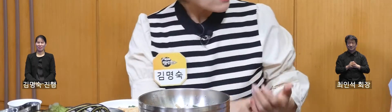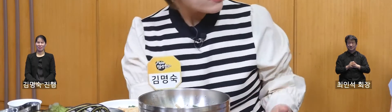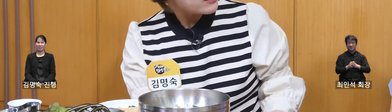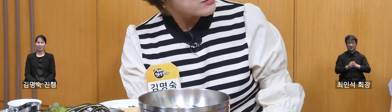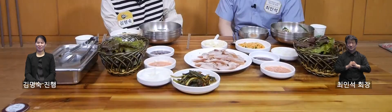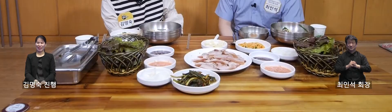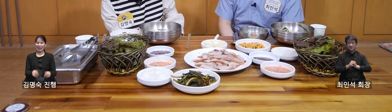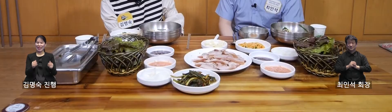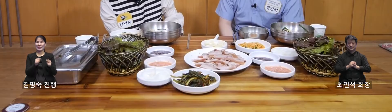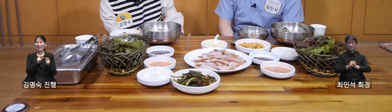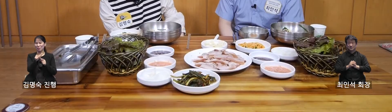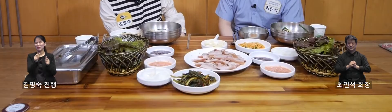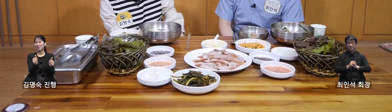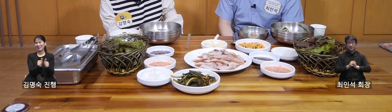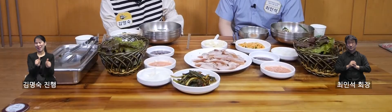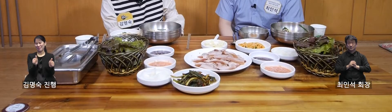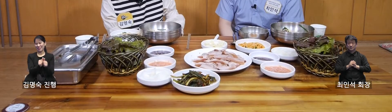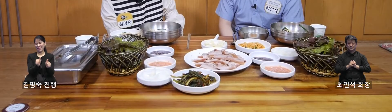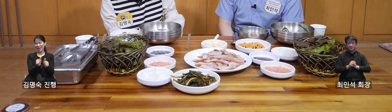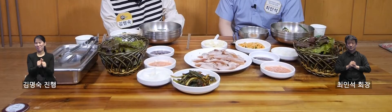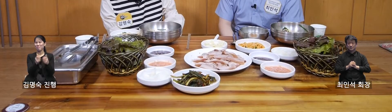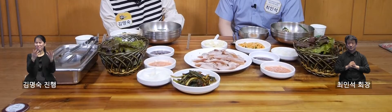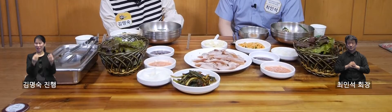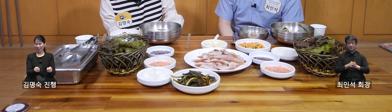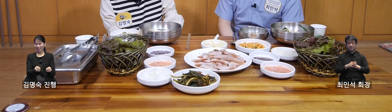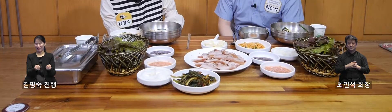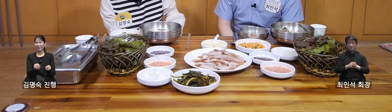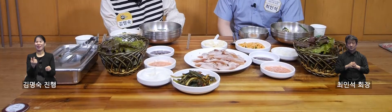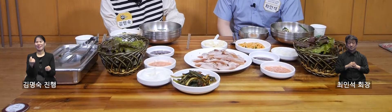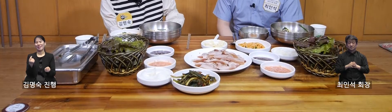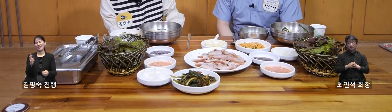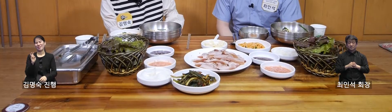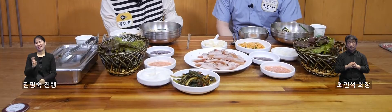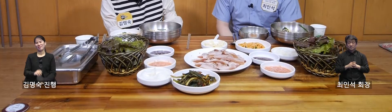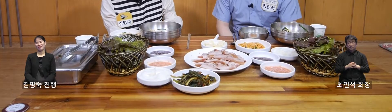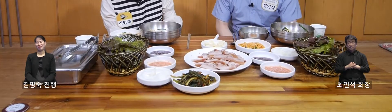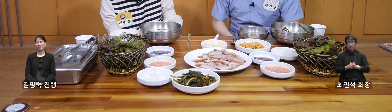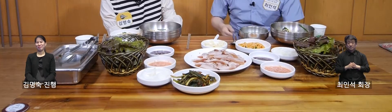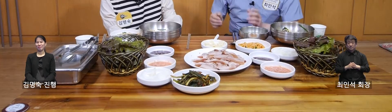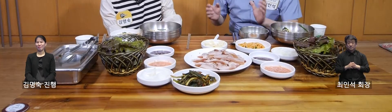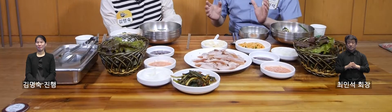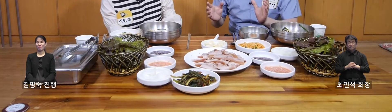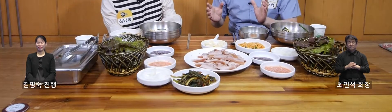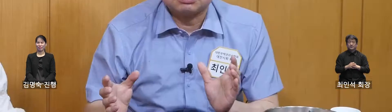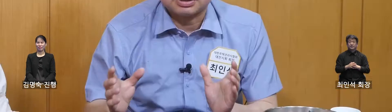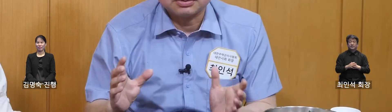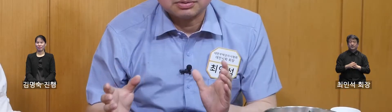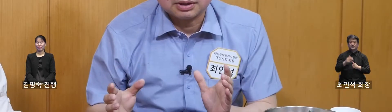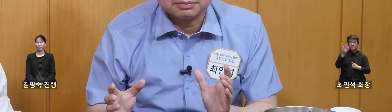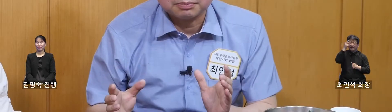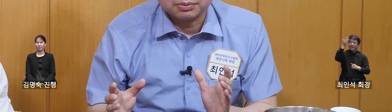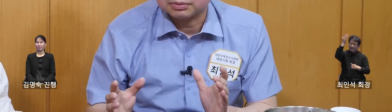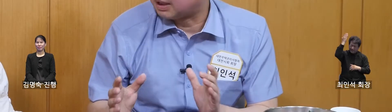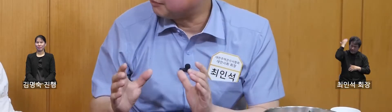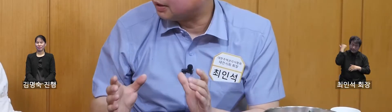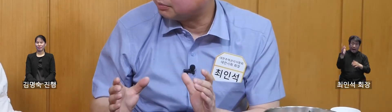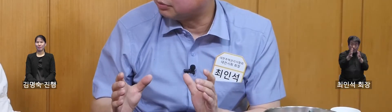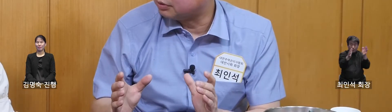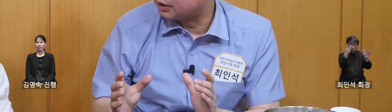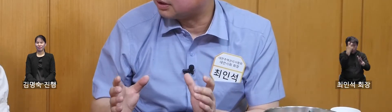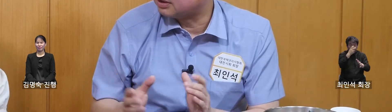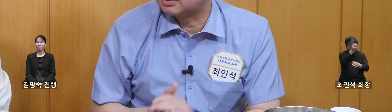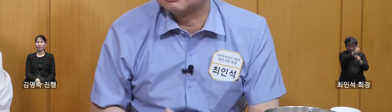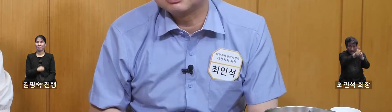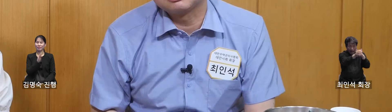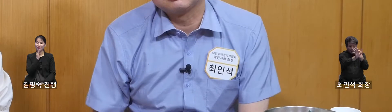그러니까 남자분들이 월등히 좀 많으실 것 같아요. 예전에는 뭐 관리수장 한번 보러